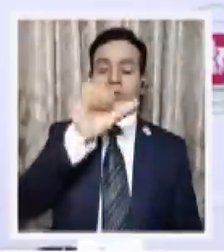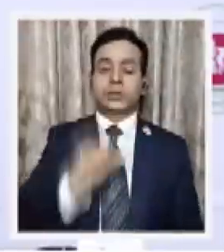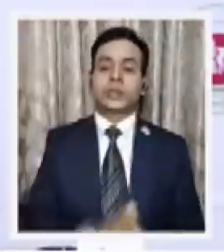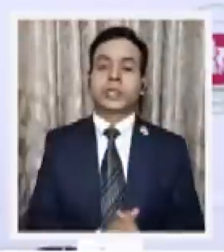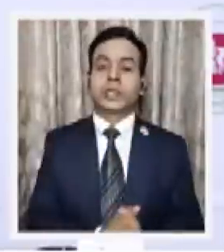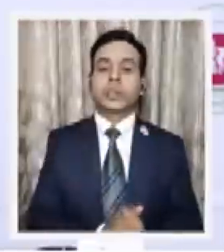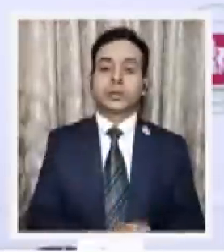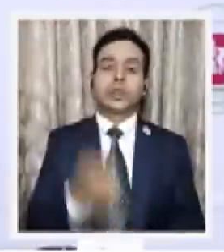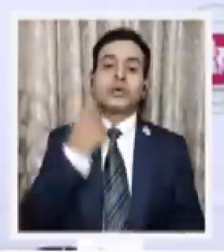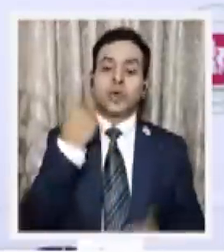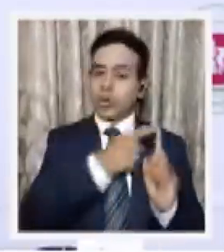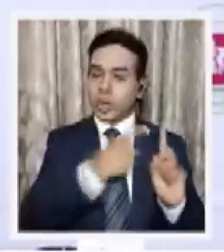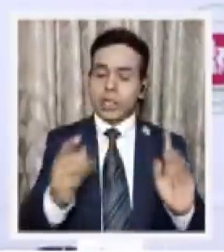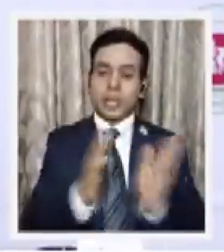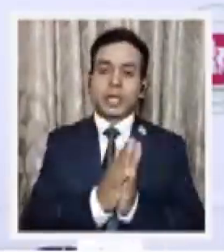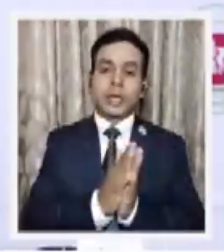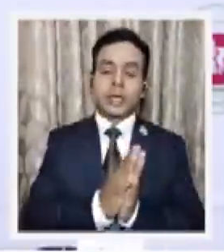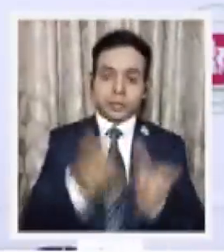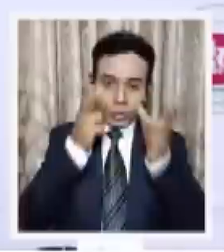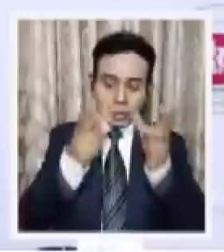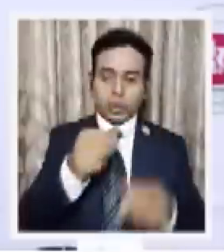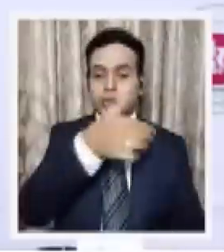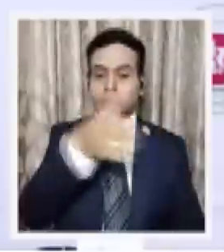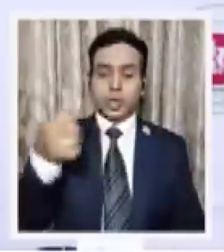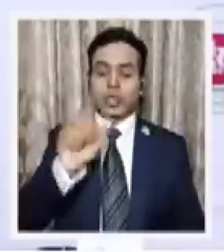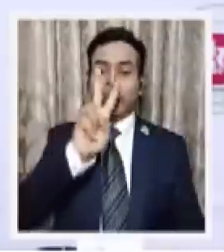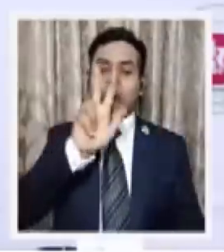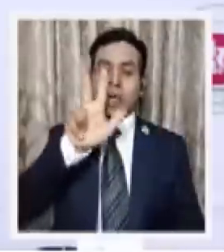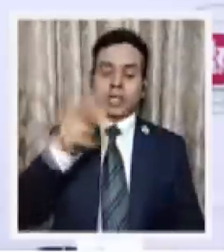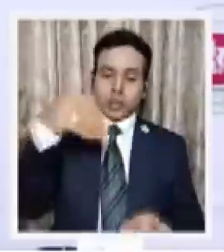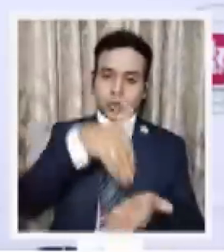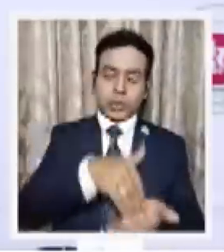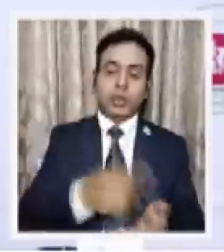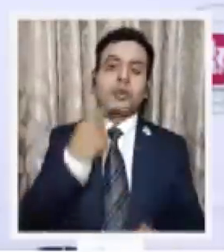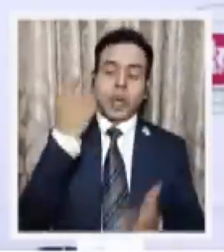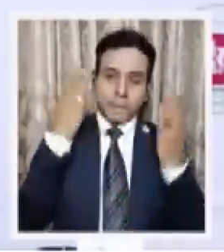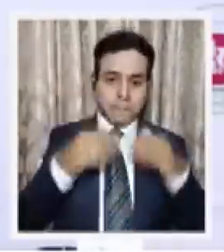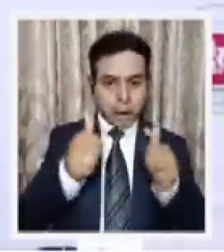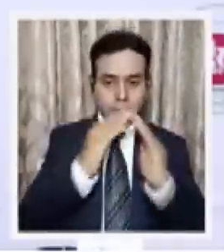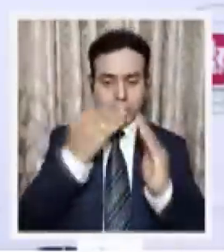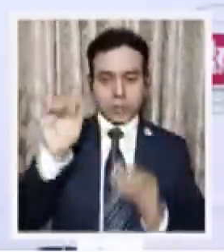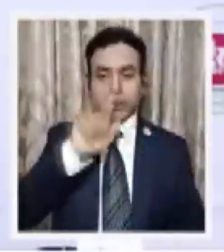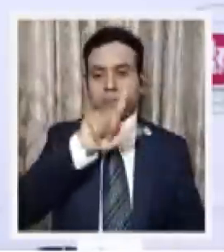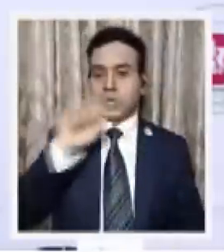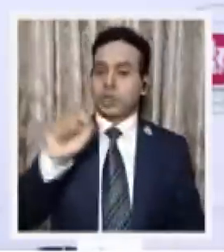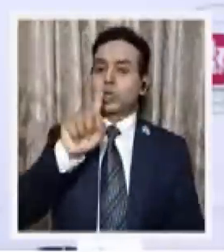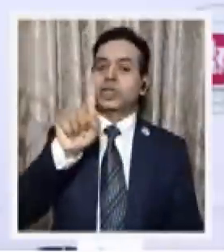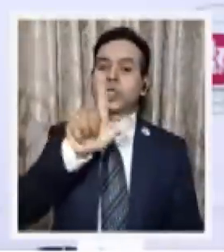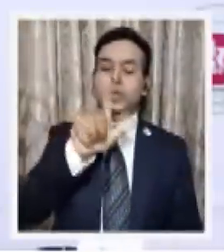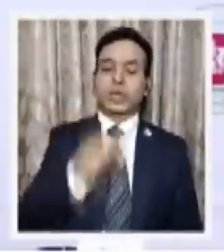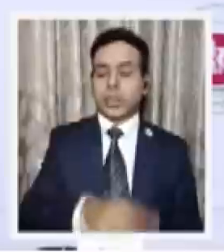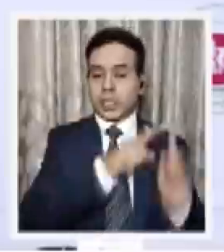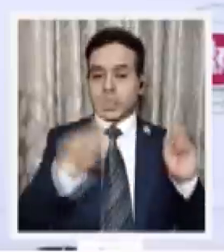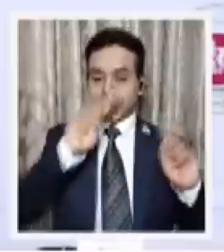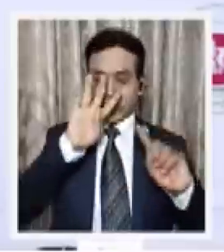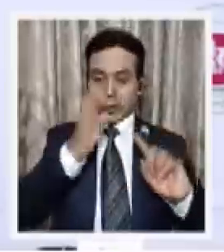24 ঘন্টায় আইসোলেশনে যুক্ত হয়েছেন 628 জন, আইসোলেশন থেকে 24 ঘন্টায় ছাড়া পেয়েছেন 717 জন। এ পর্যন্ত